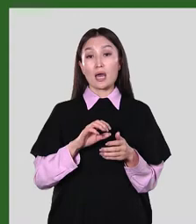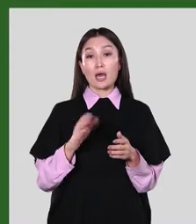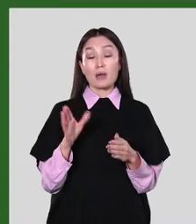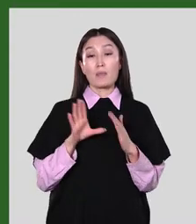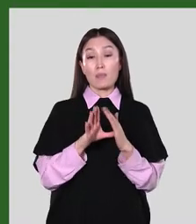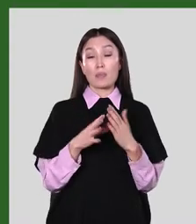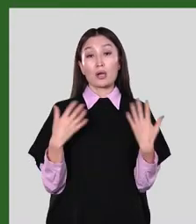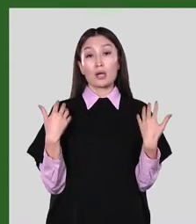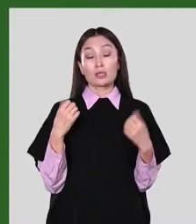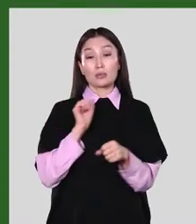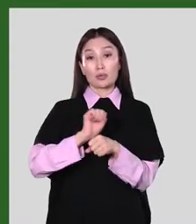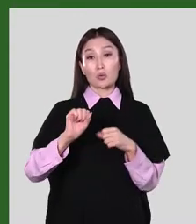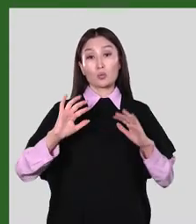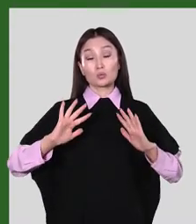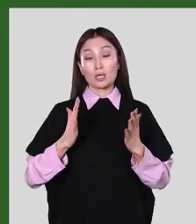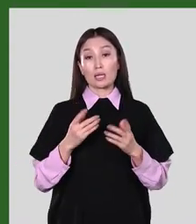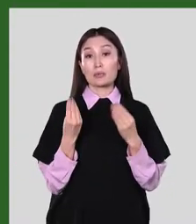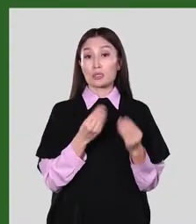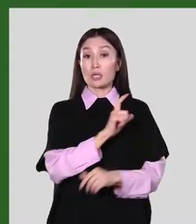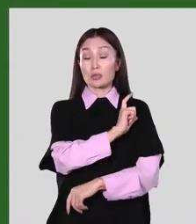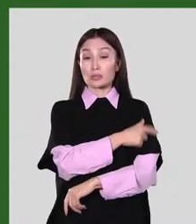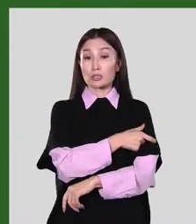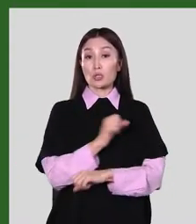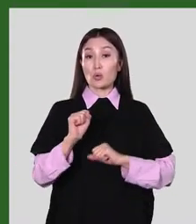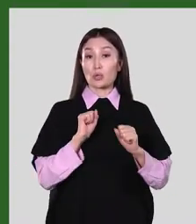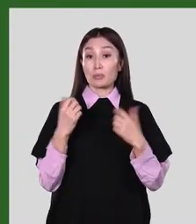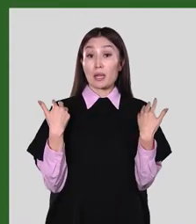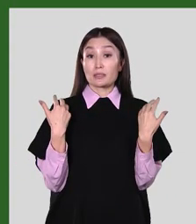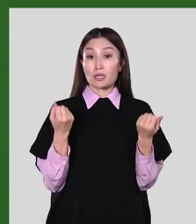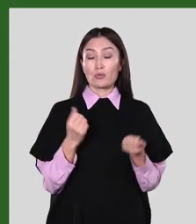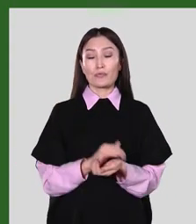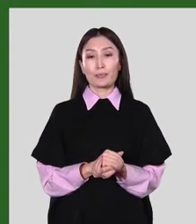придает силы укрепляет здоровье и